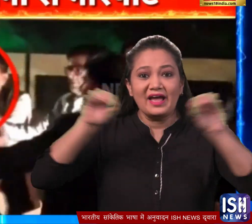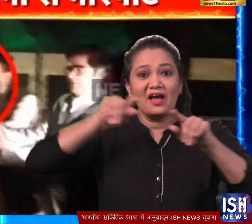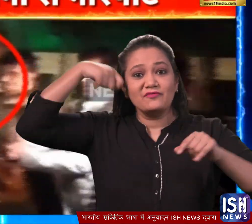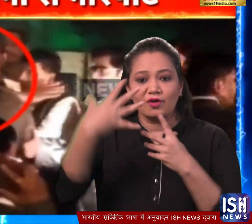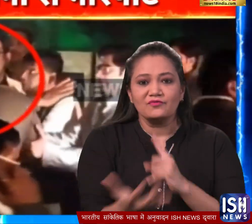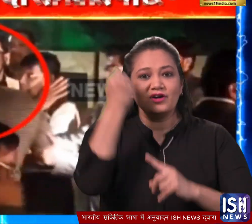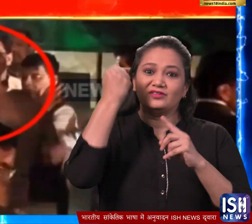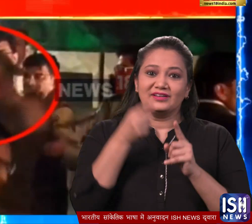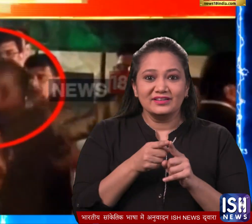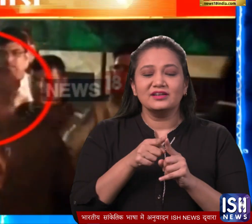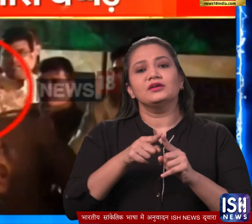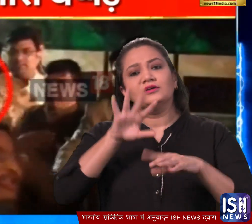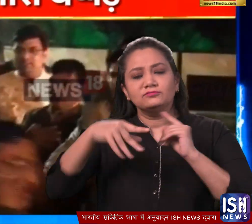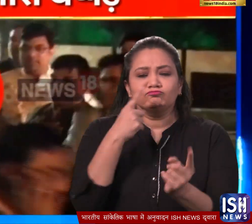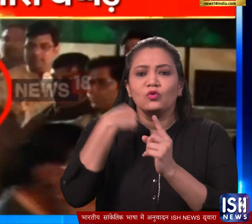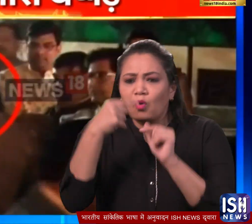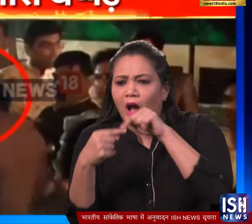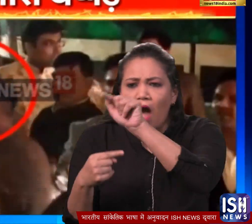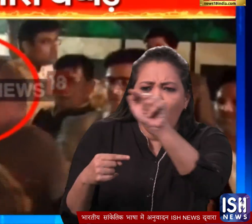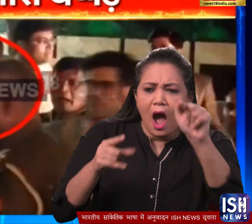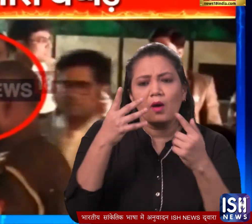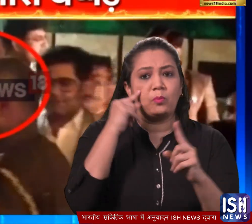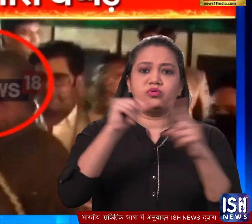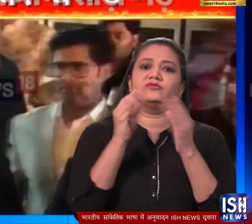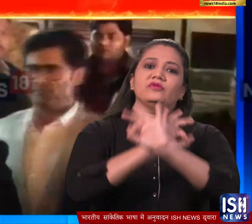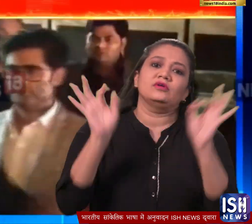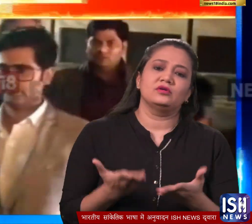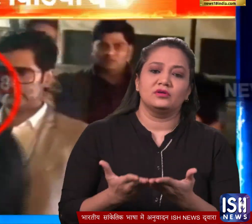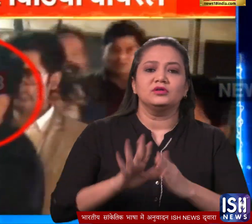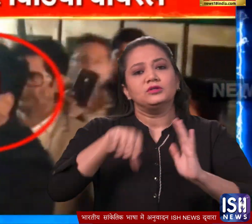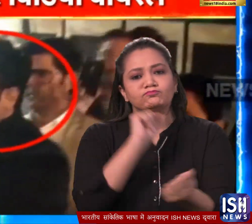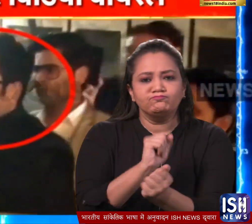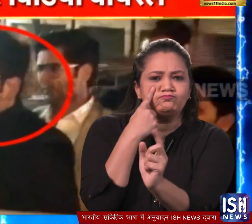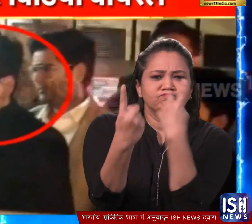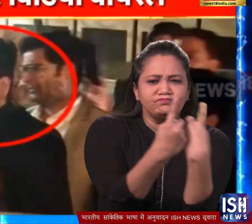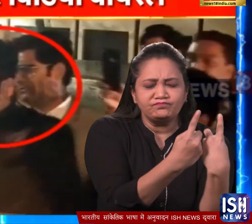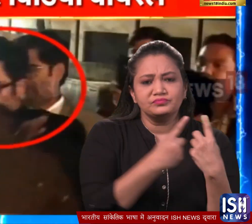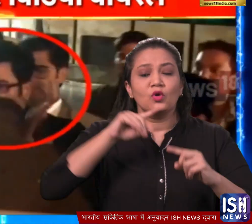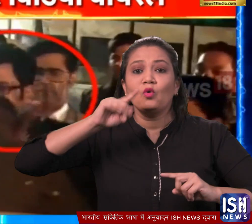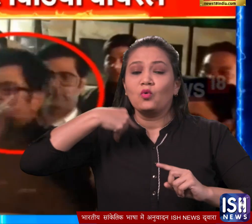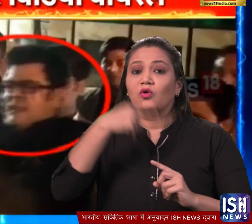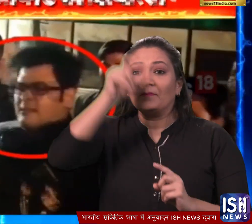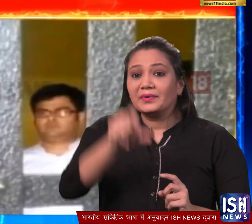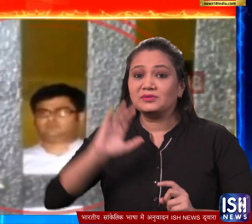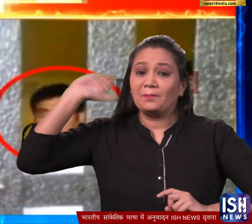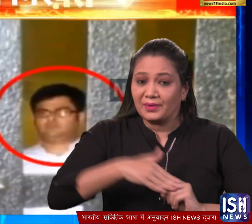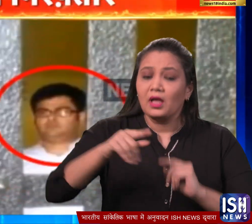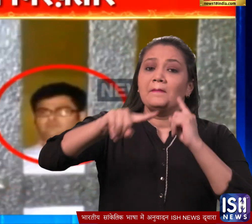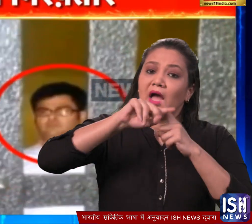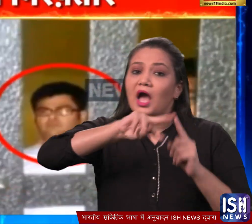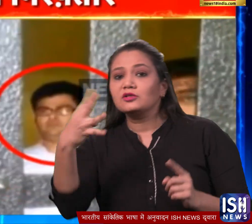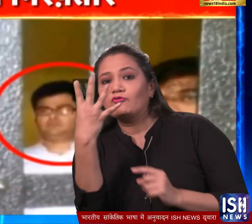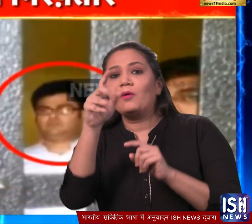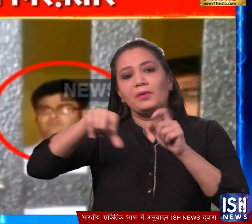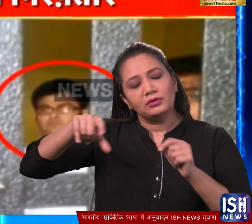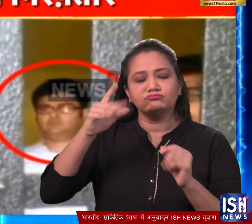पर वायरल हुआ वो वीडियो भी मिल गया, जिसमें सभी आरोपियों के खिलाफ सबूत थे। इसके बाद पुलिस ने कार्रवाई करते हुए थप्पड़ मारने के आरोपी सहित